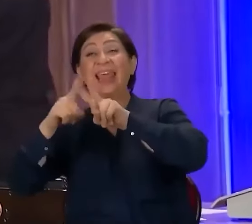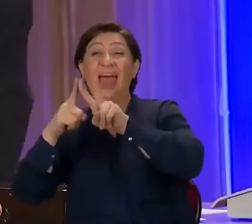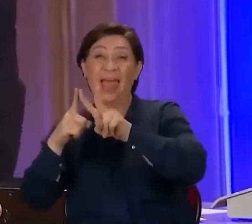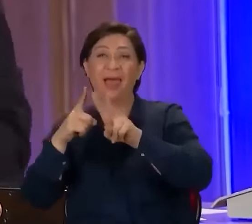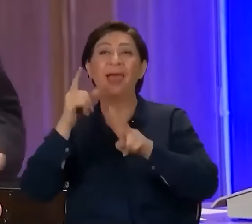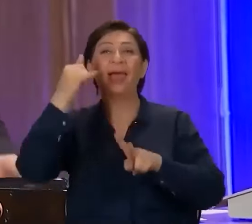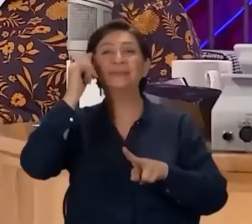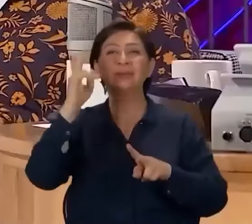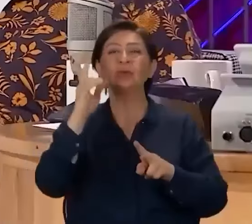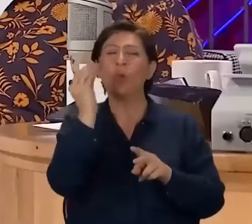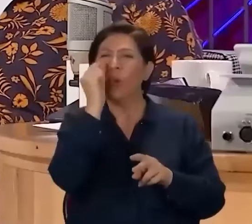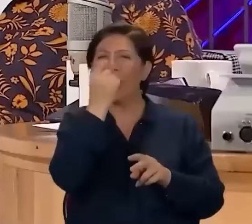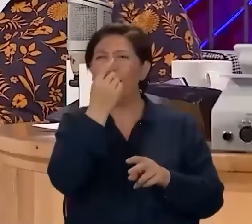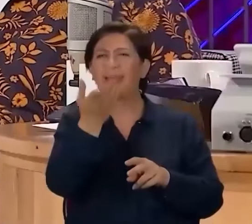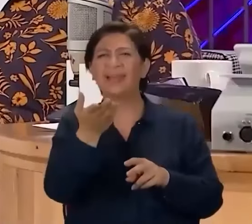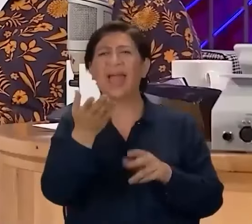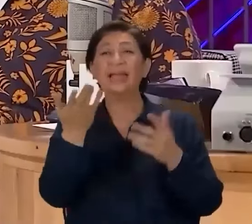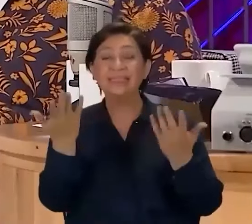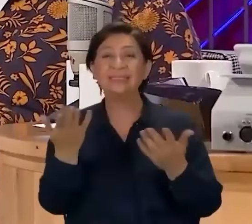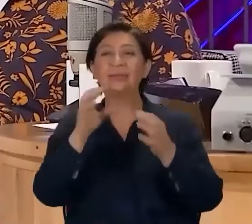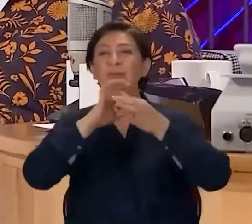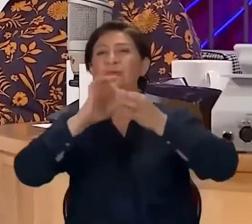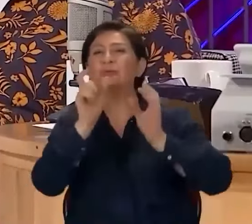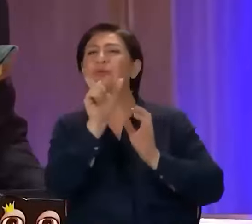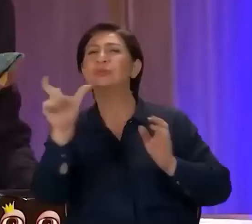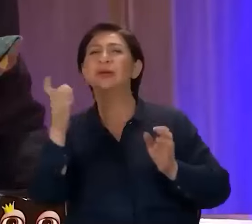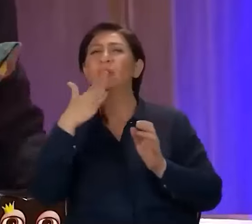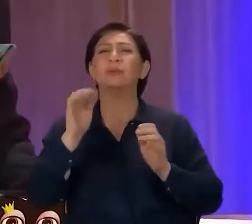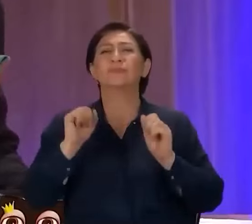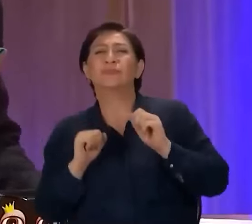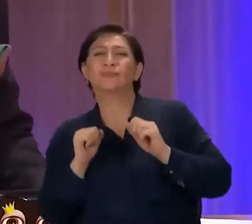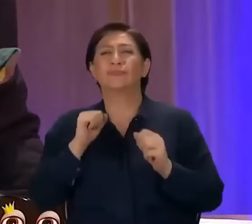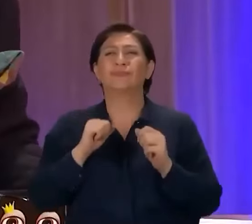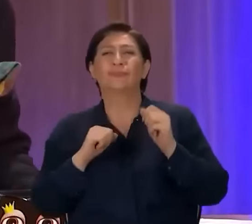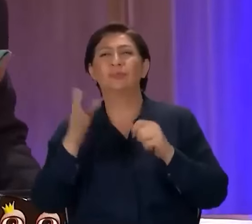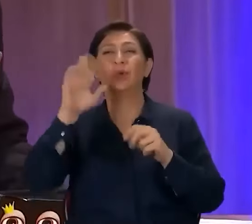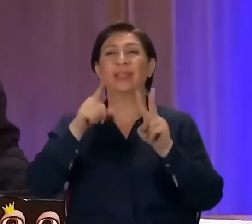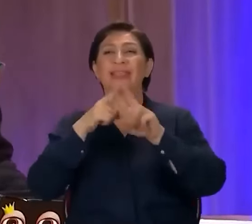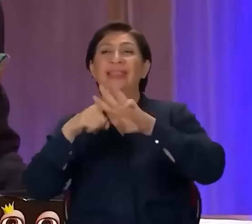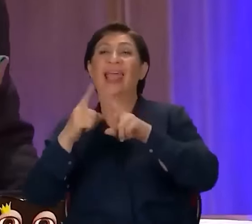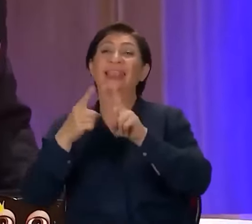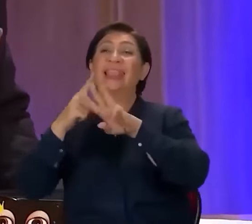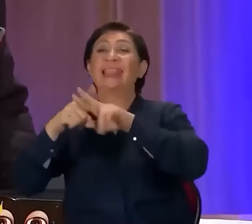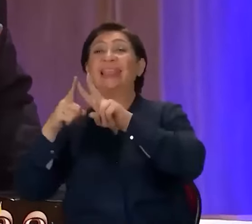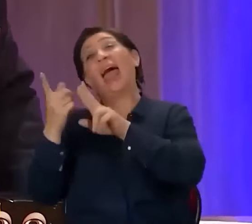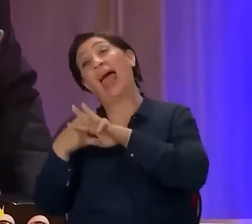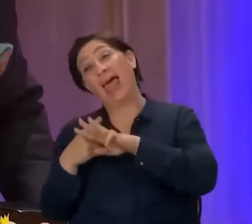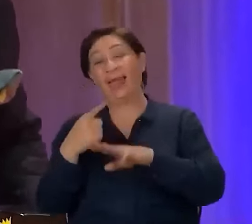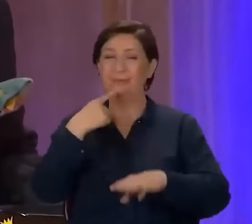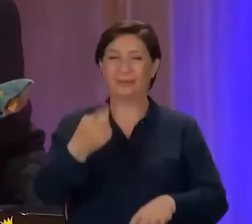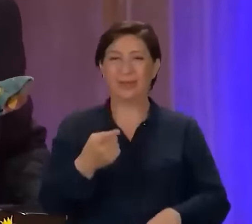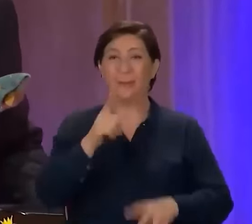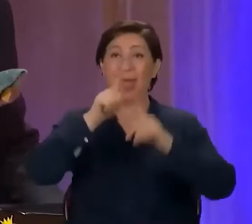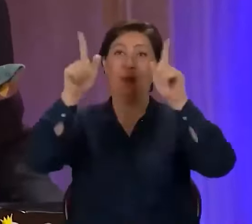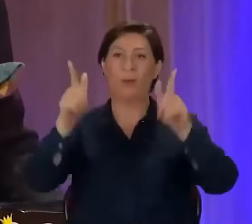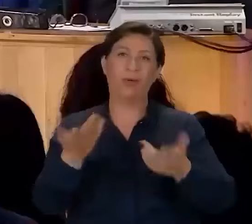na na. Değil mi? Bak mesela o çok kolaydır söylemesi. Çünkü zaten sözleri bilmeye gerek yok. Tüm tüm tüm tüm tüm tüm tüm tüm tüm tüm tüm tüm tüm. Ne na na na,